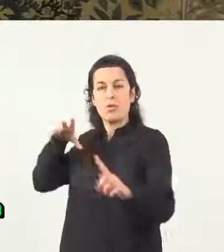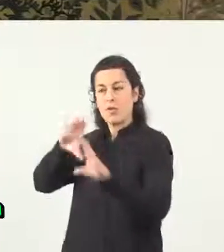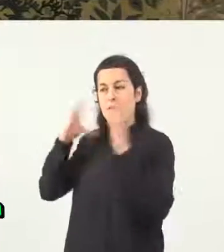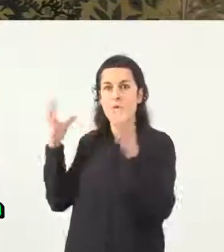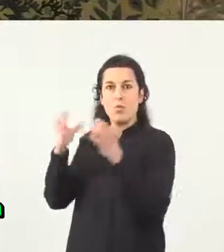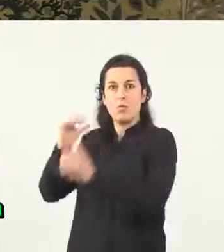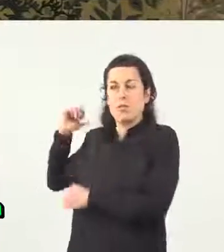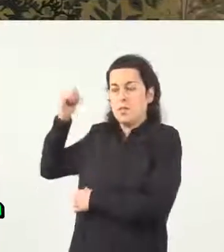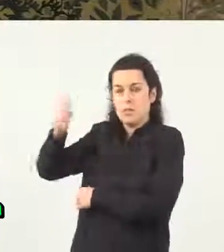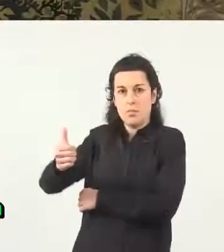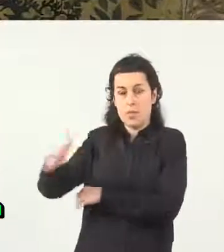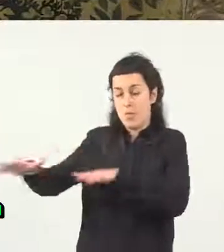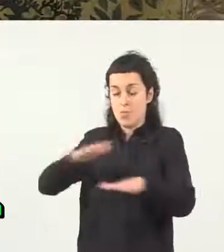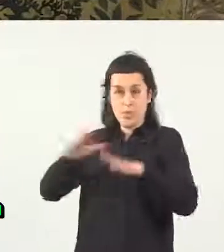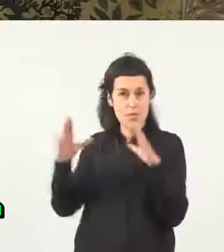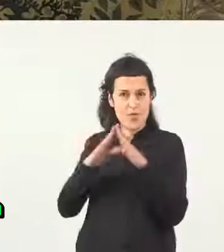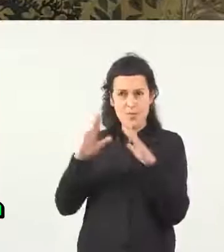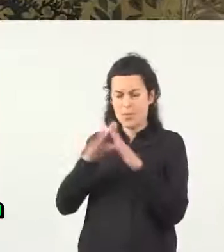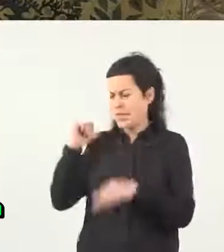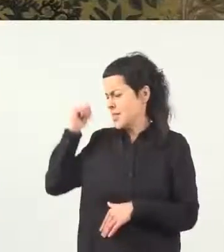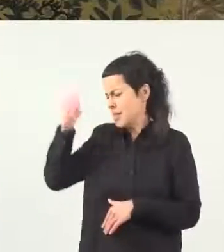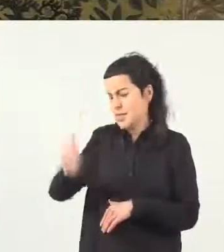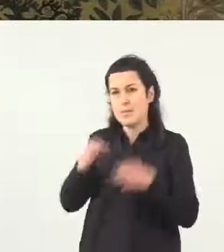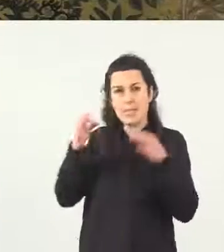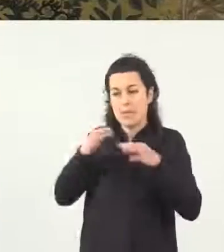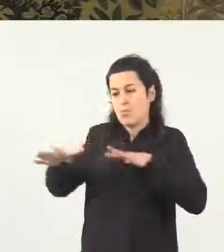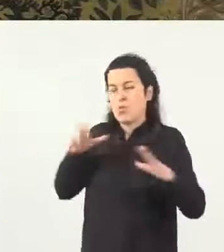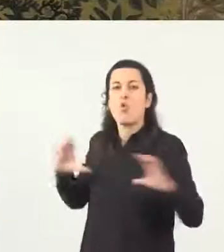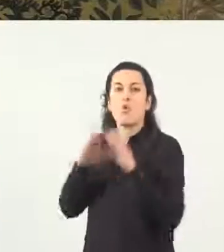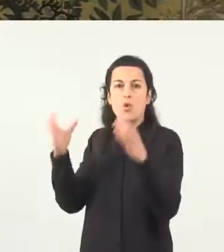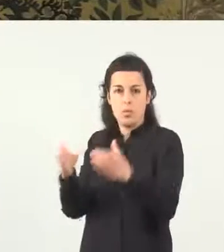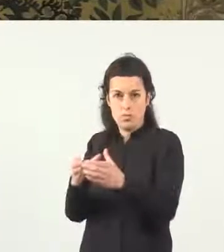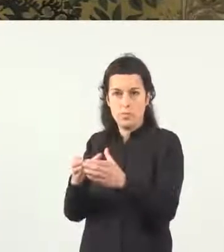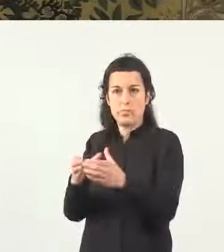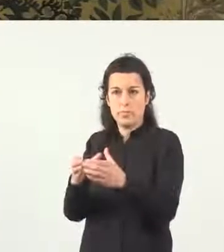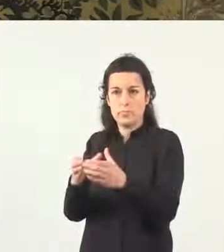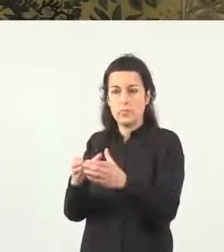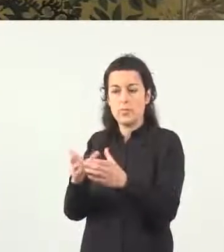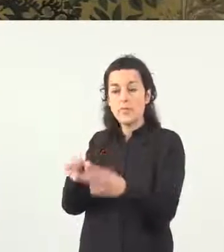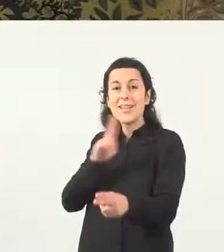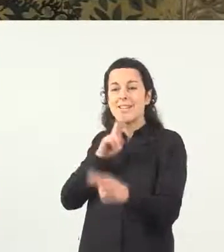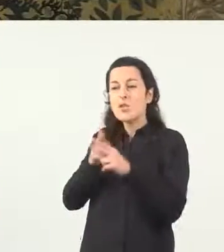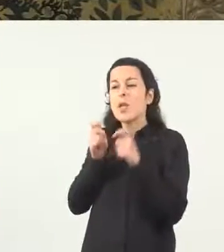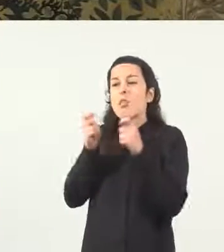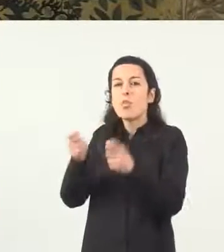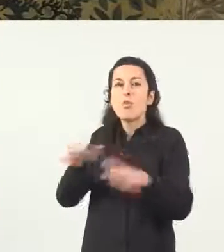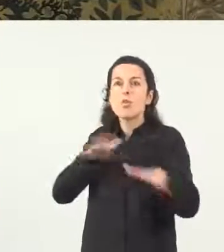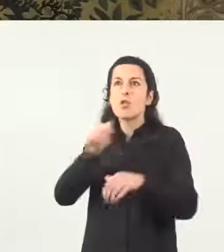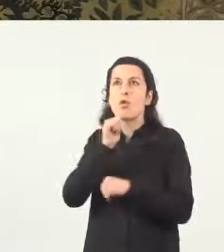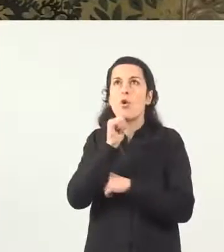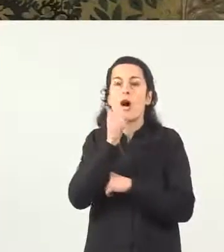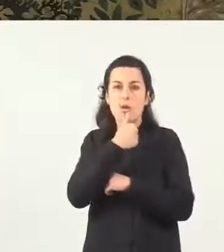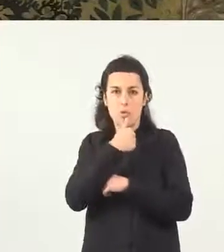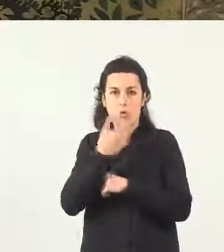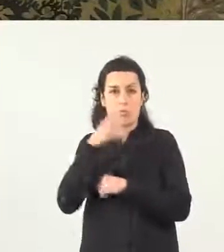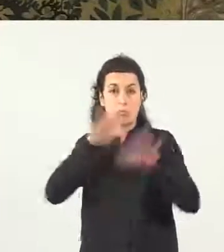kolektiboarekin. Azken batean mugimendu feminista beti izan da, mugimendu kolektibo bat, ezta? Horri deituko dio bai, mugimendu anonimoa. Anonimoa esan nahi dut, manifa